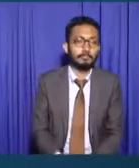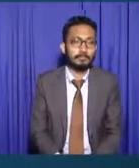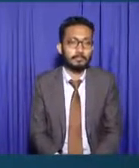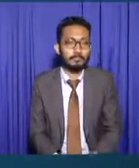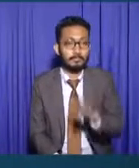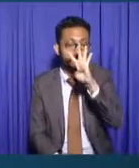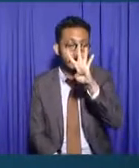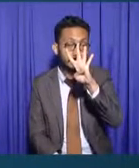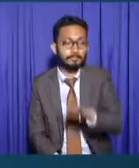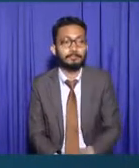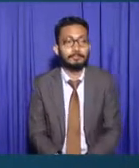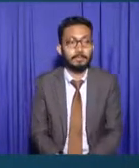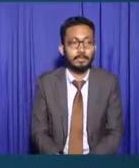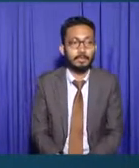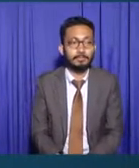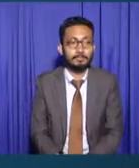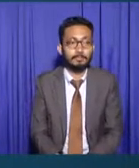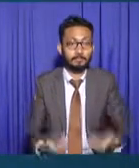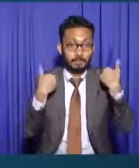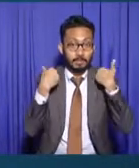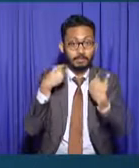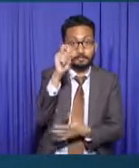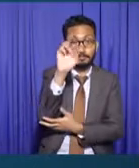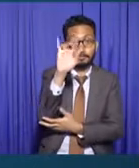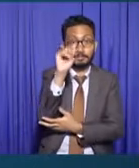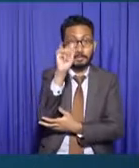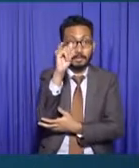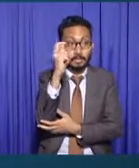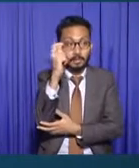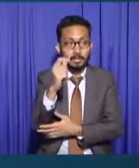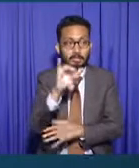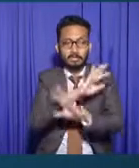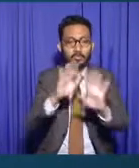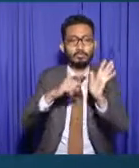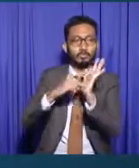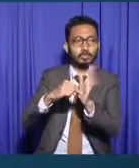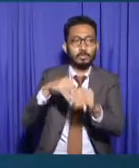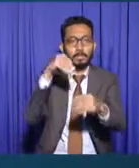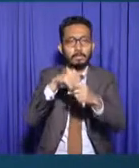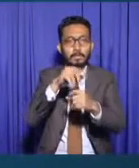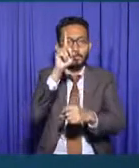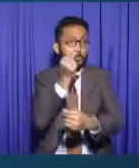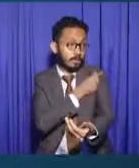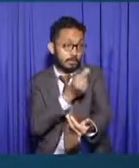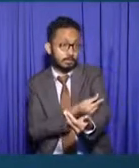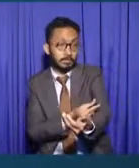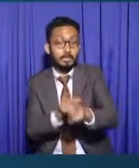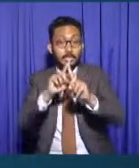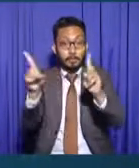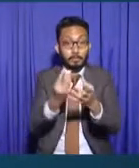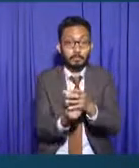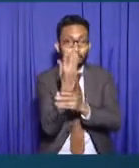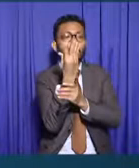yang keempat terdapat trik yang tidak ditunjukan dalam